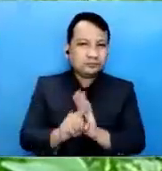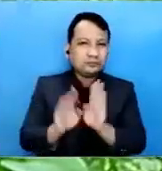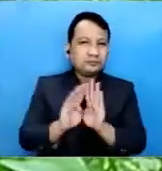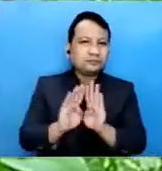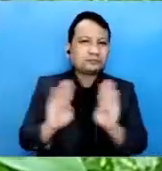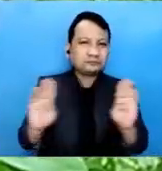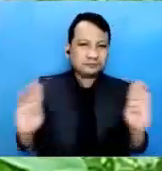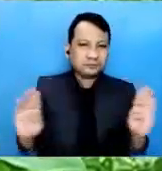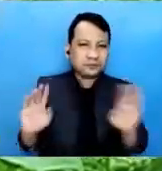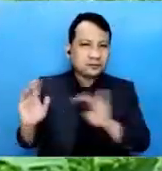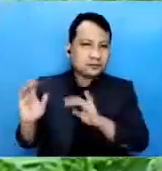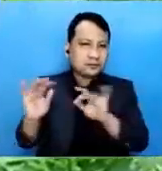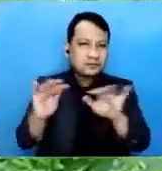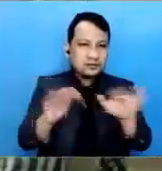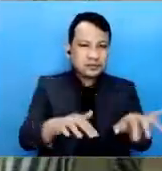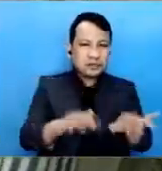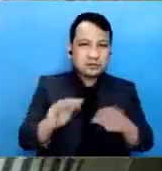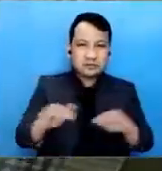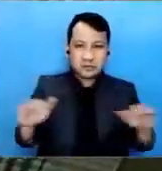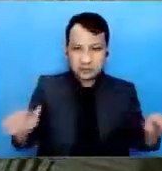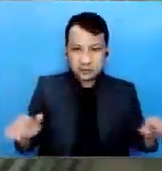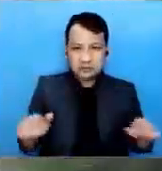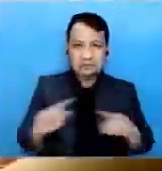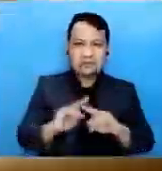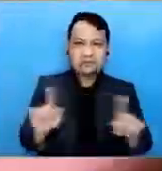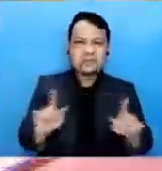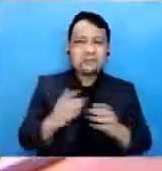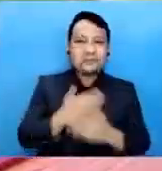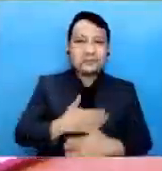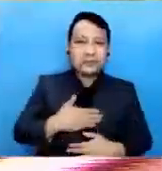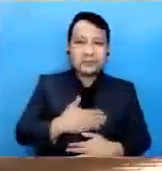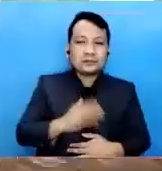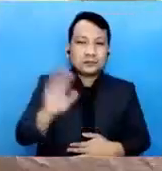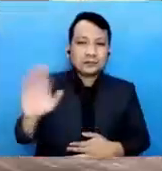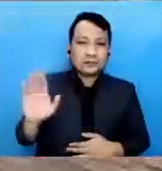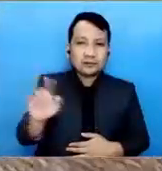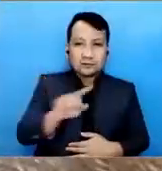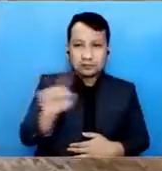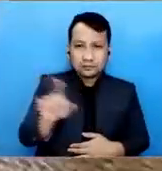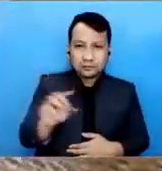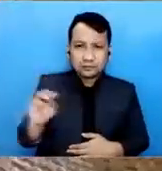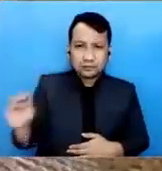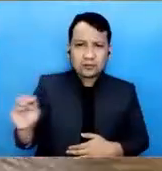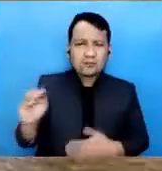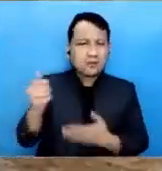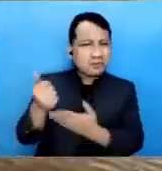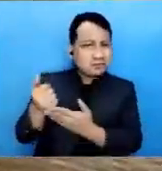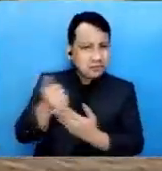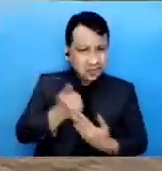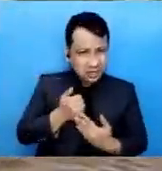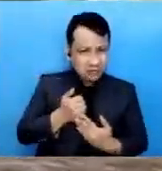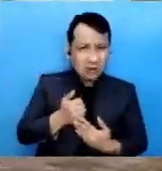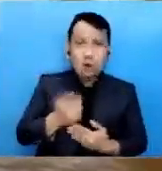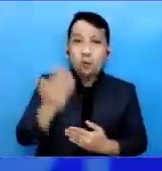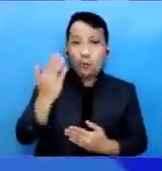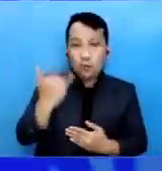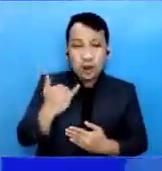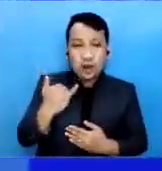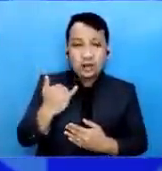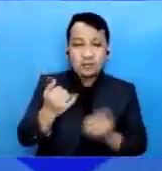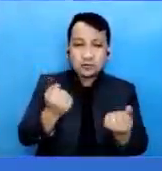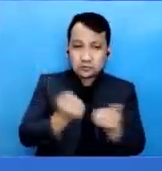magpunta sa zoo ang mga bata. Kaya hiling ng pamunuan ng zoo, sana'y matulungan sila para matustusan